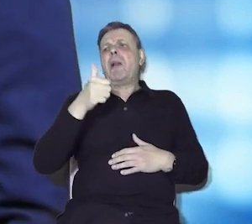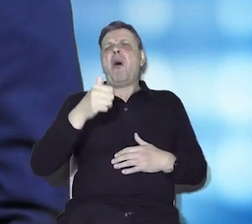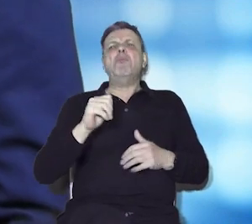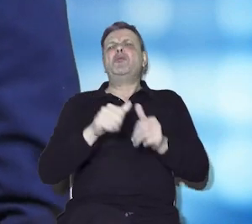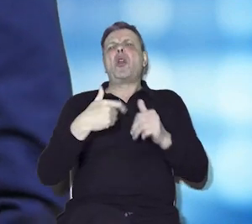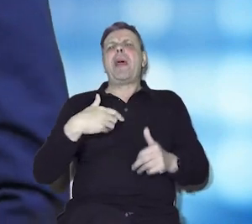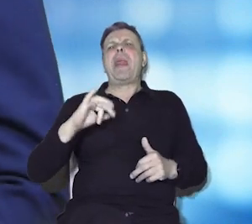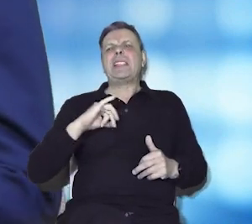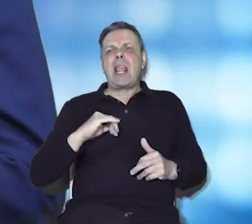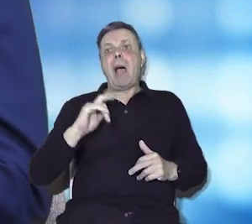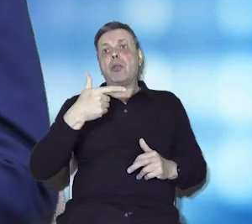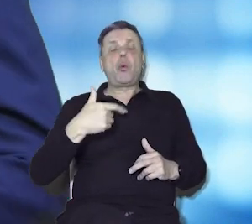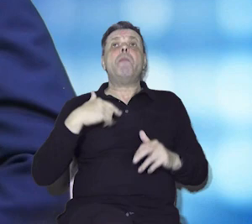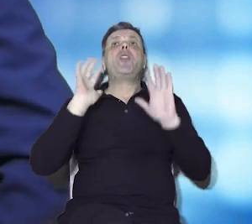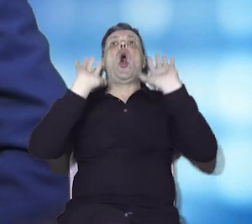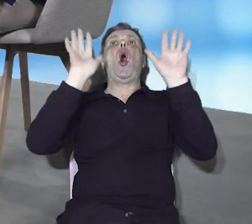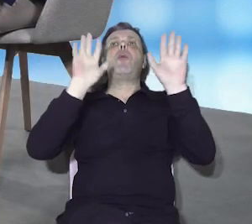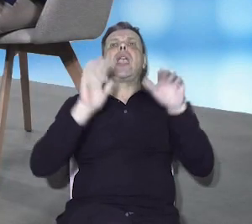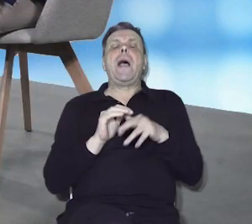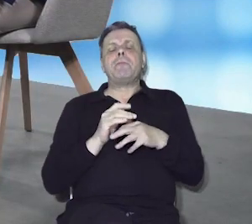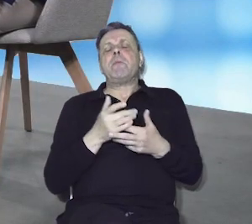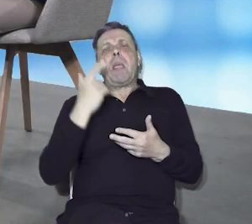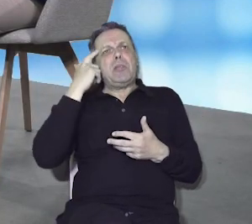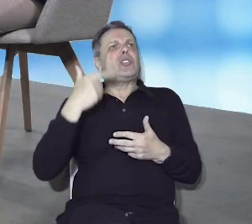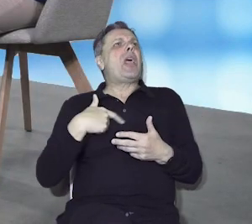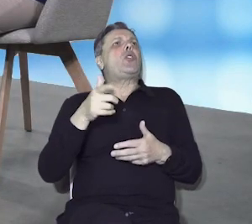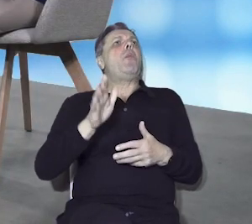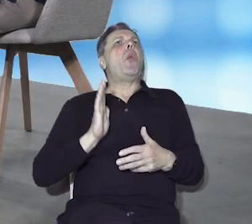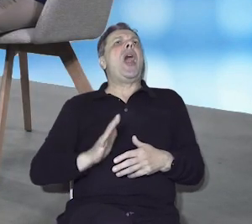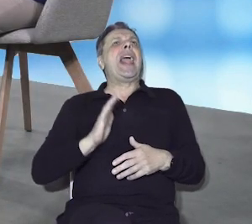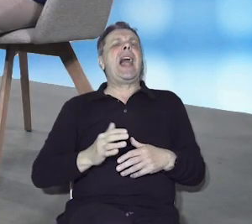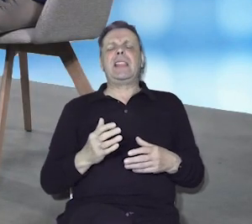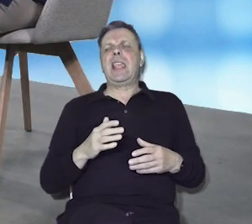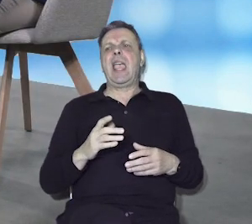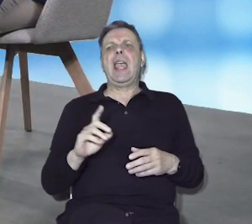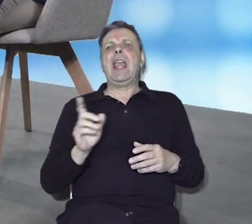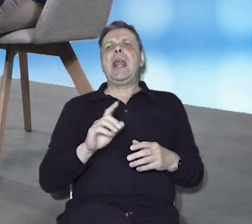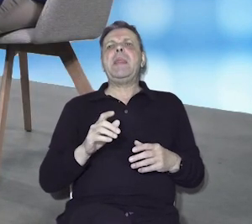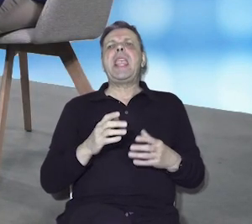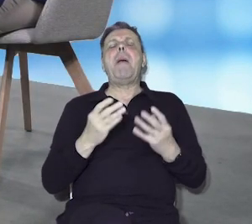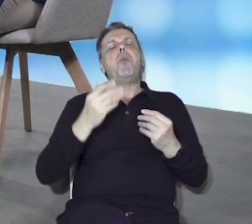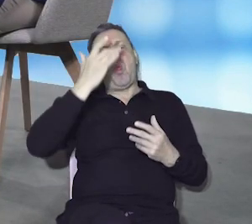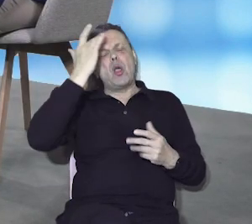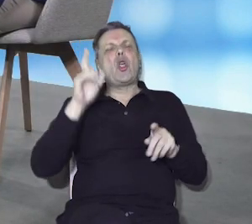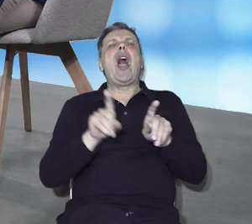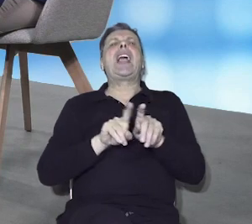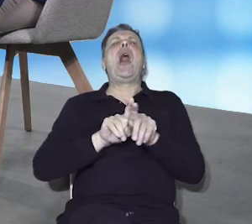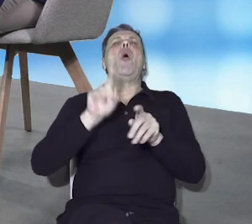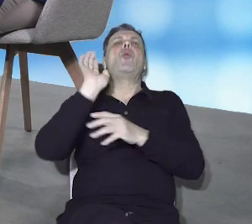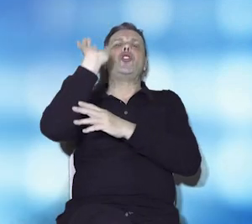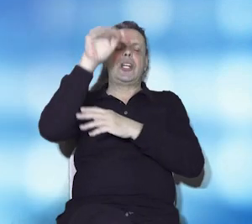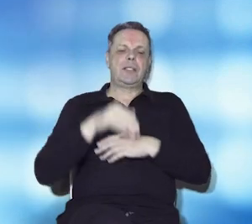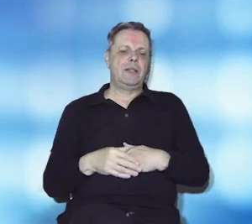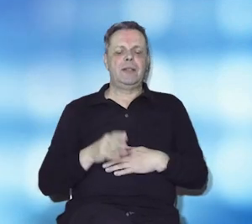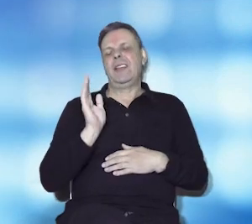bilo odbojka. Nekako mi se činilo puno elegantnije i nije bilo puno znoja, kao, bar mi se čini, kao u košarci. Ma gledajte,